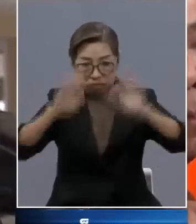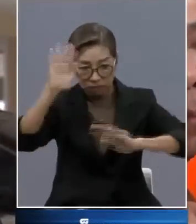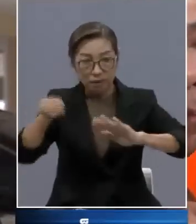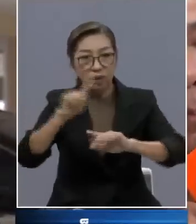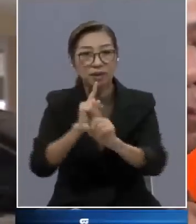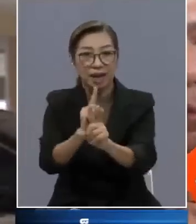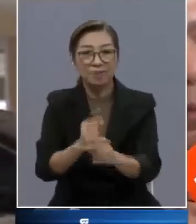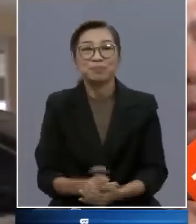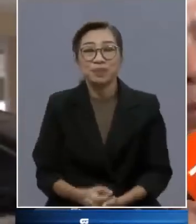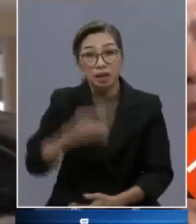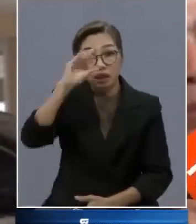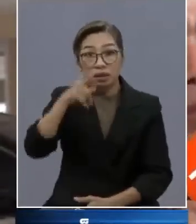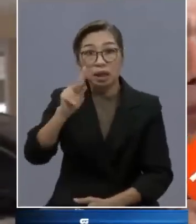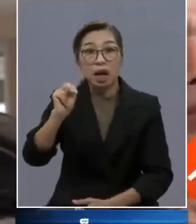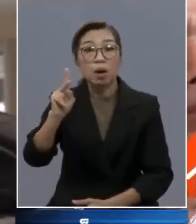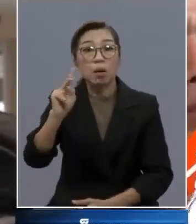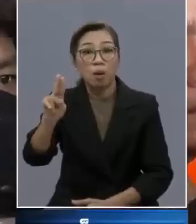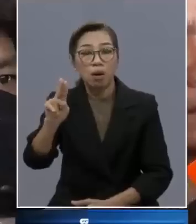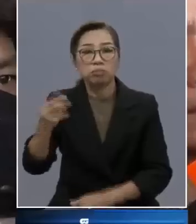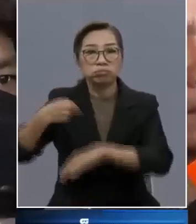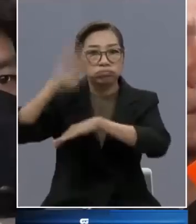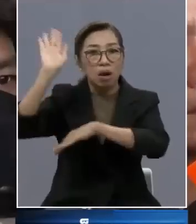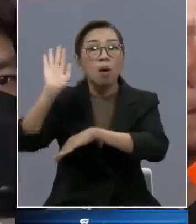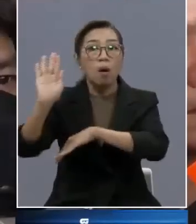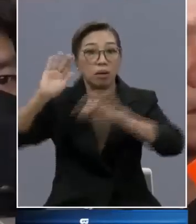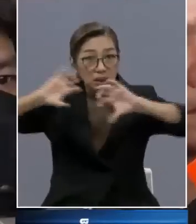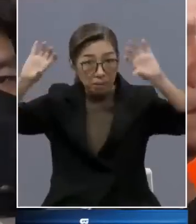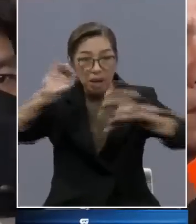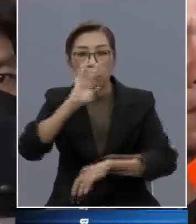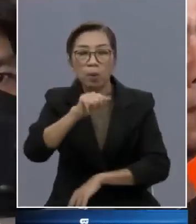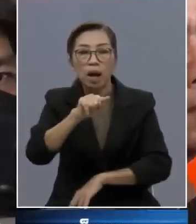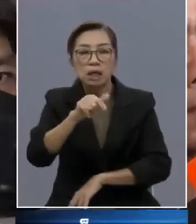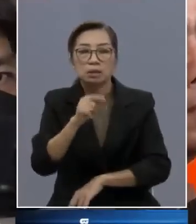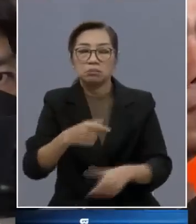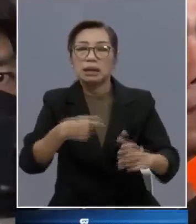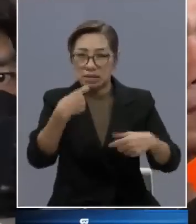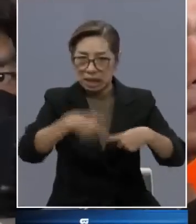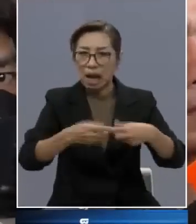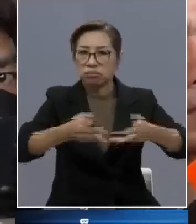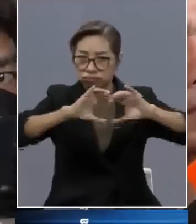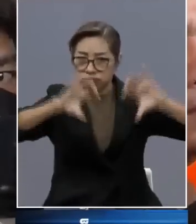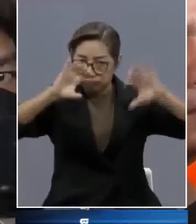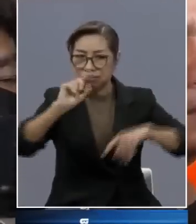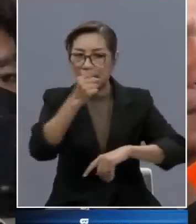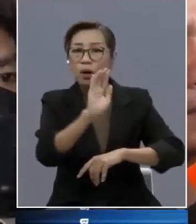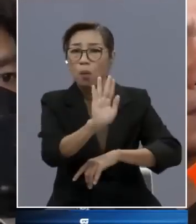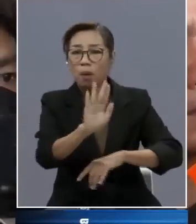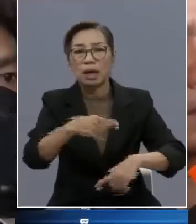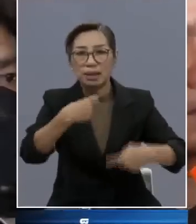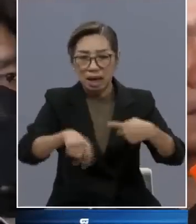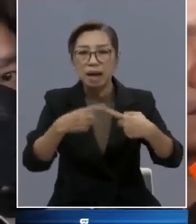ก็บอกว่าการตั้งรัฐบาลขณะนี้ดูเหมือนไม่ง่ายแต่ก็ต้องให้เกียรติพรรคอันดับหนึ่งก่อนนะฮะแล้วก็บอกว่ายังมีเวลาเรื่องของการชุ